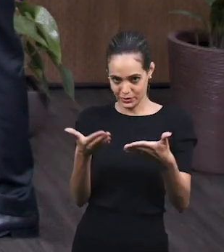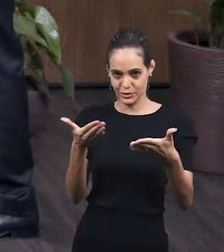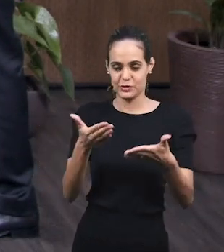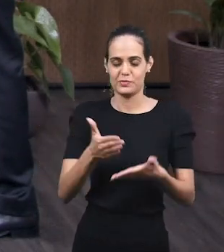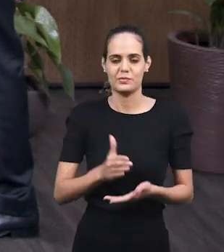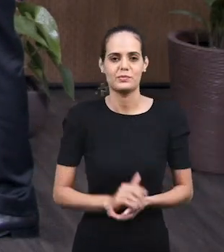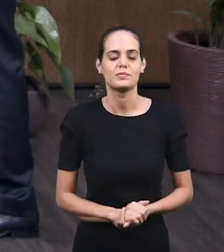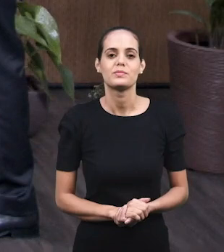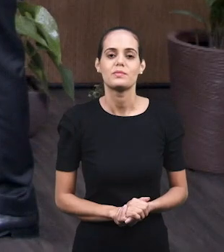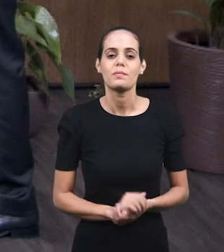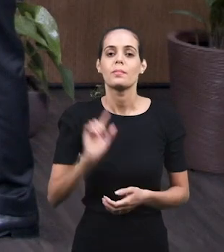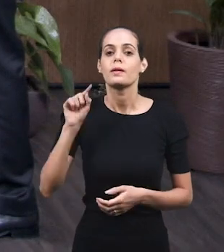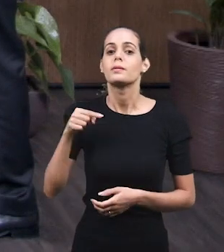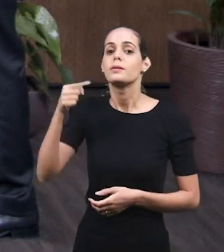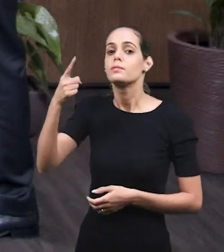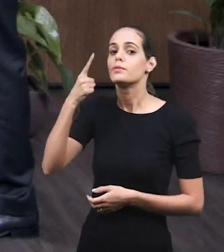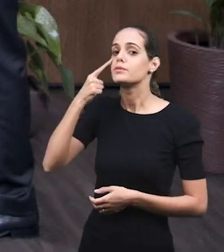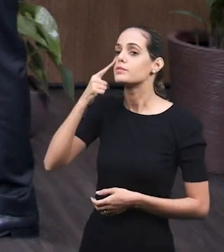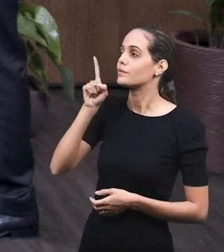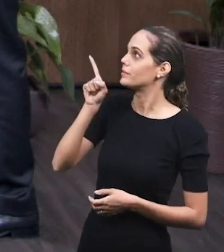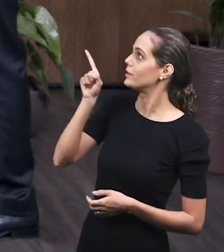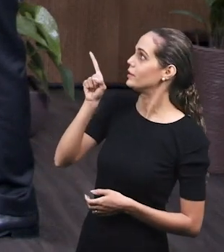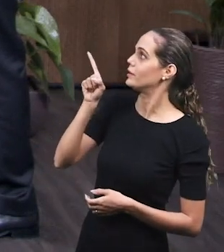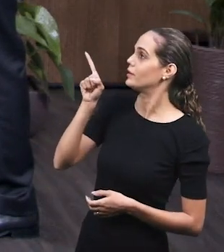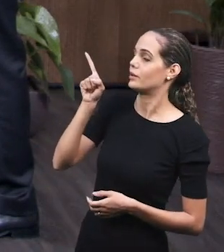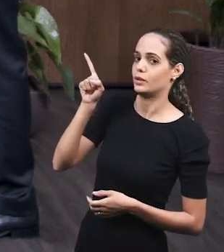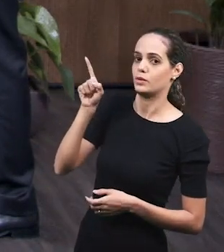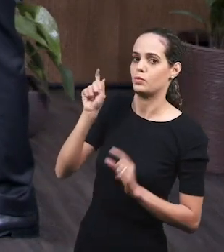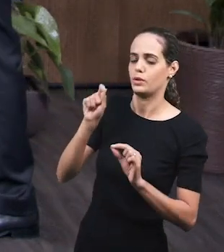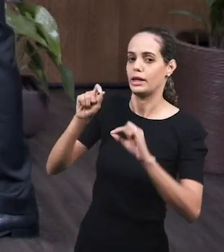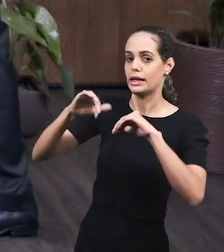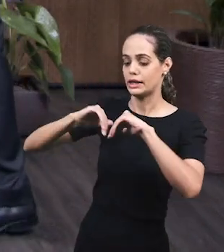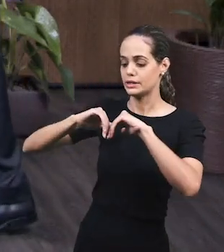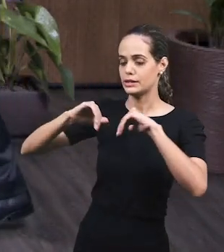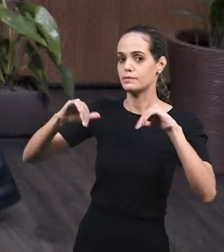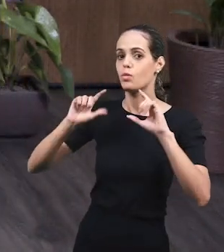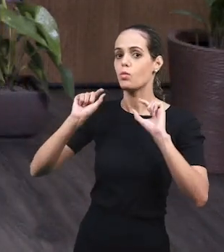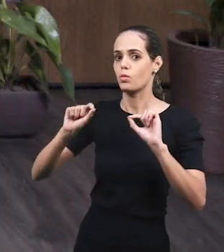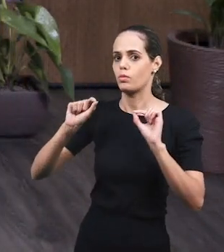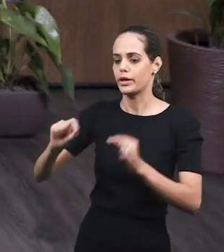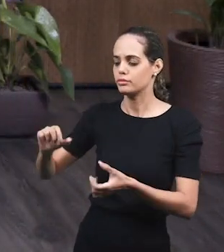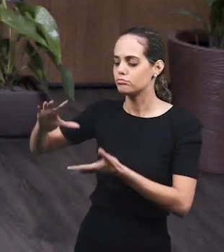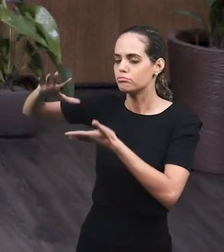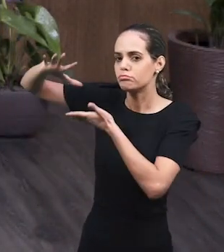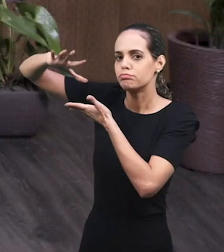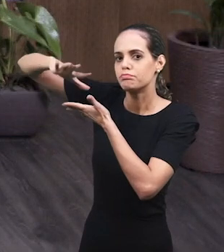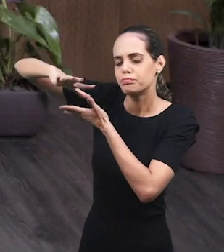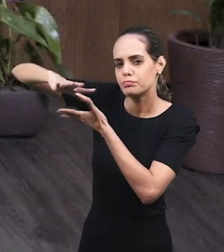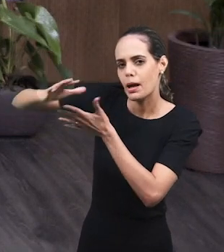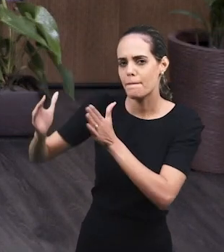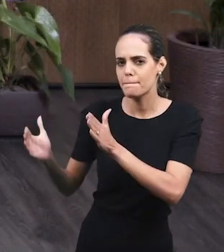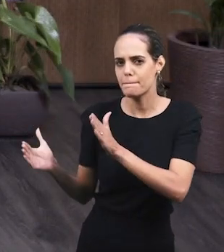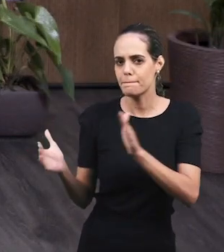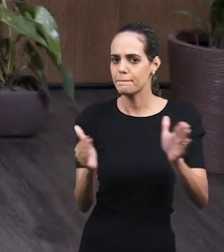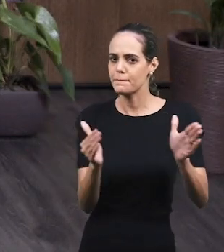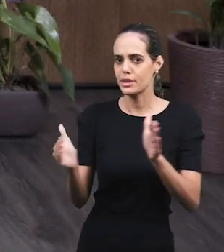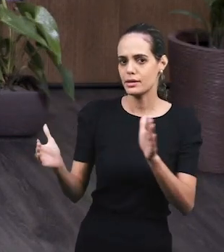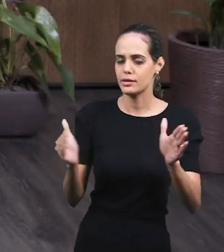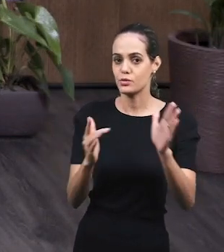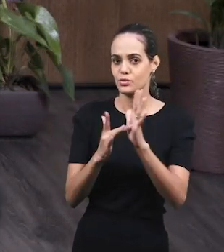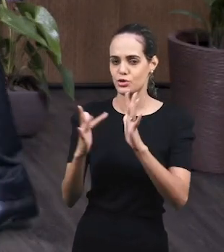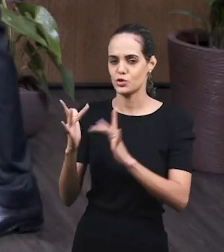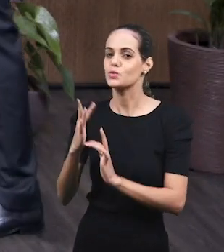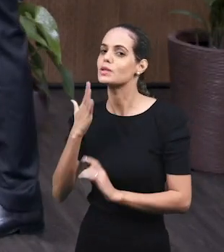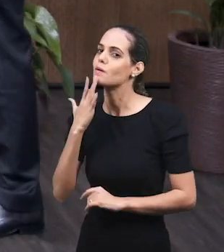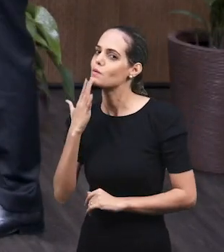orientale. Ça, c'est la carte d'Israël actuelle. Et juste après, nous